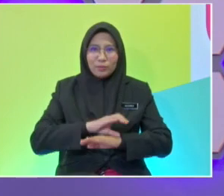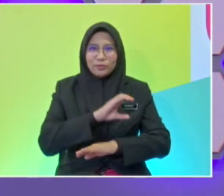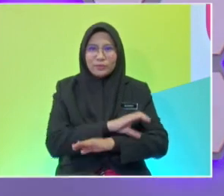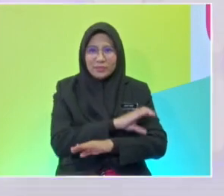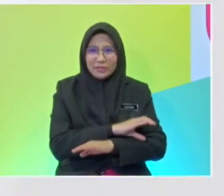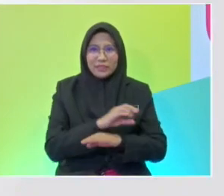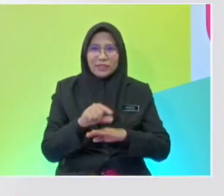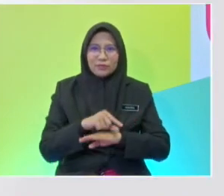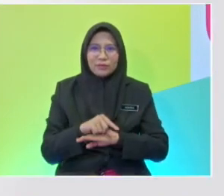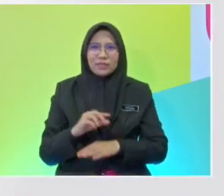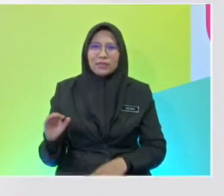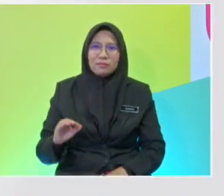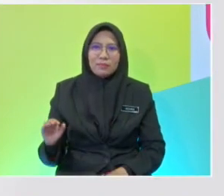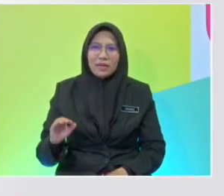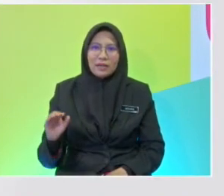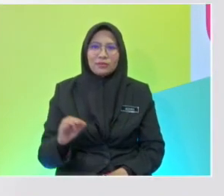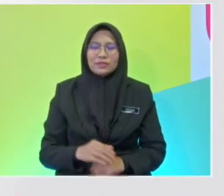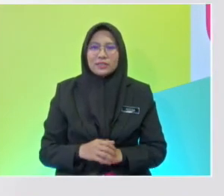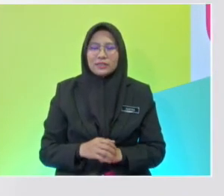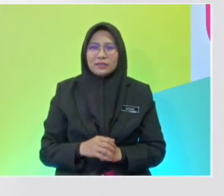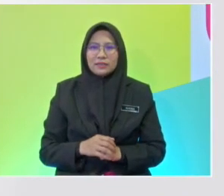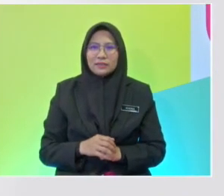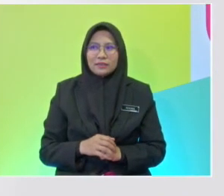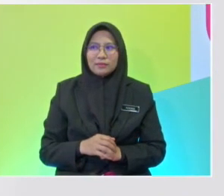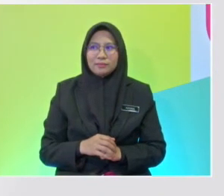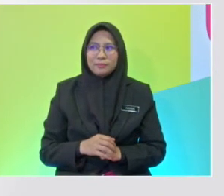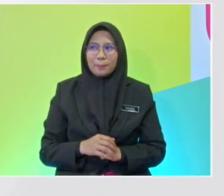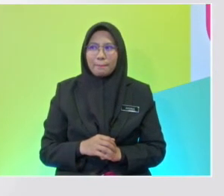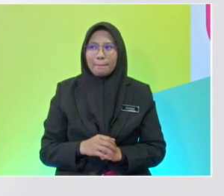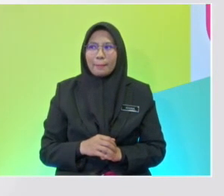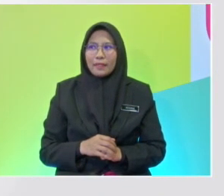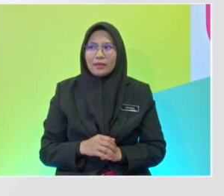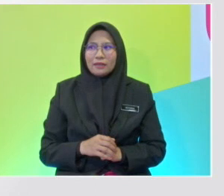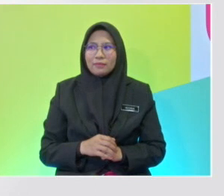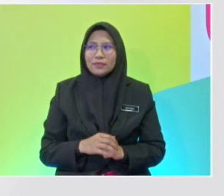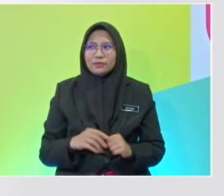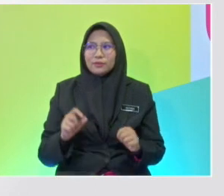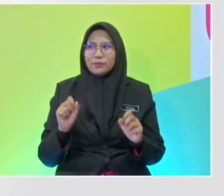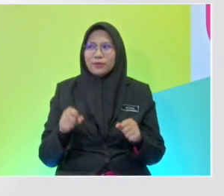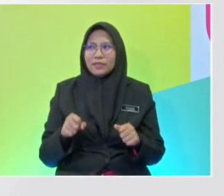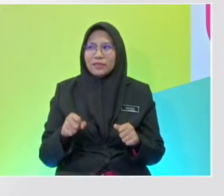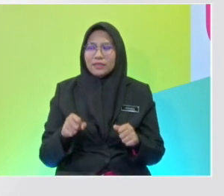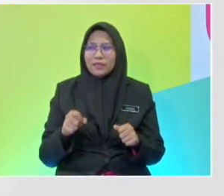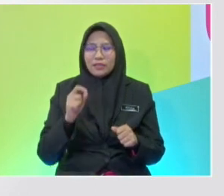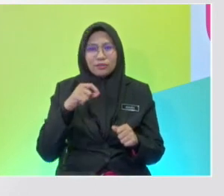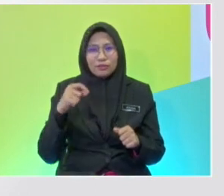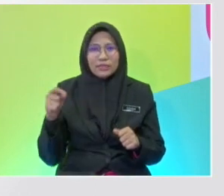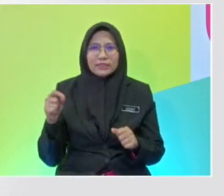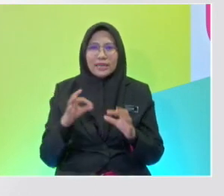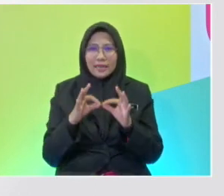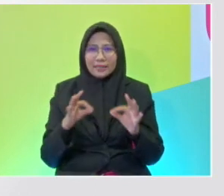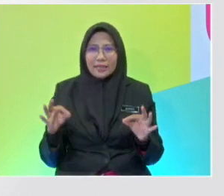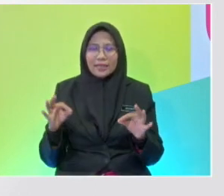image ke etika layer tes pada frame ke-20 Oke Klik Kanan dan tikus pilih kopi